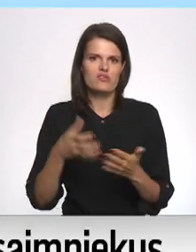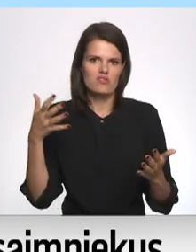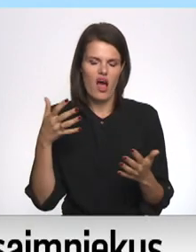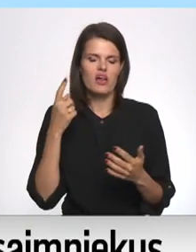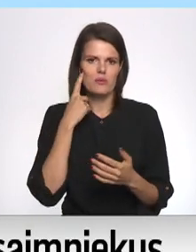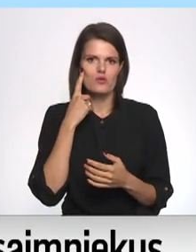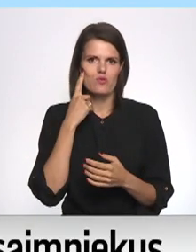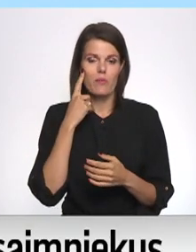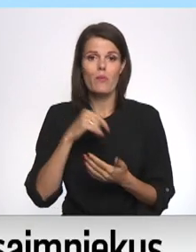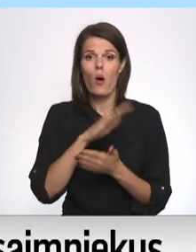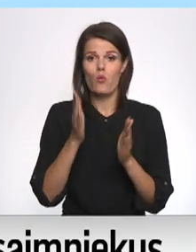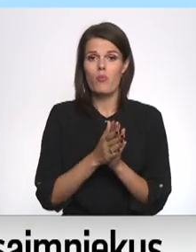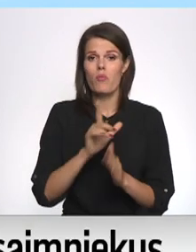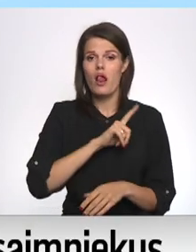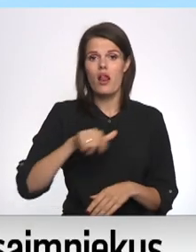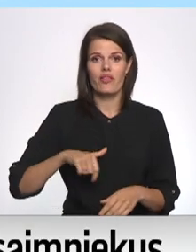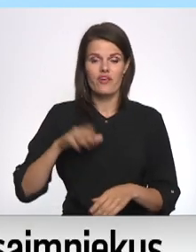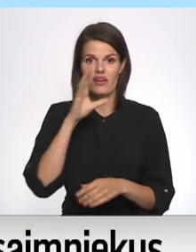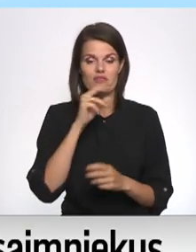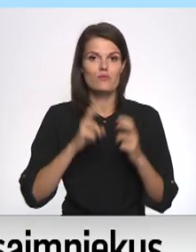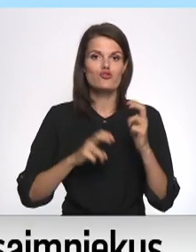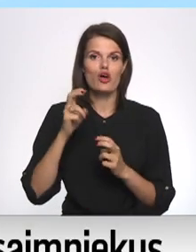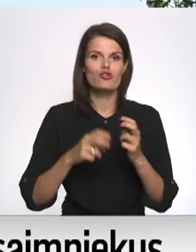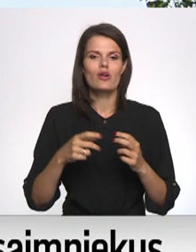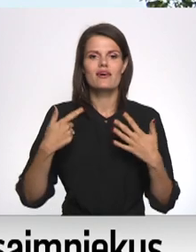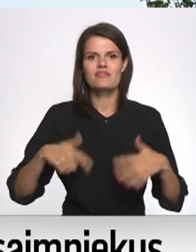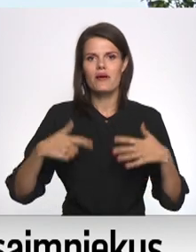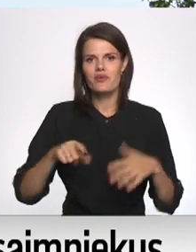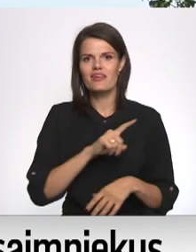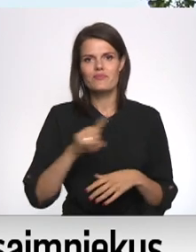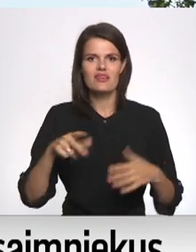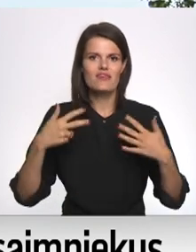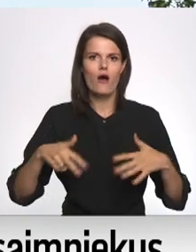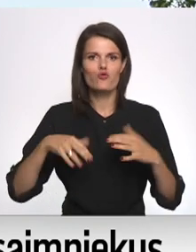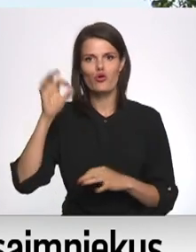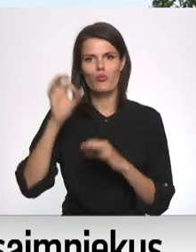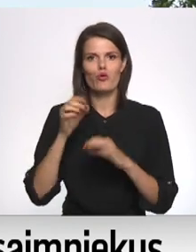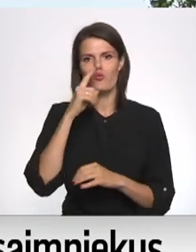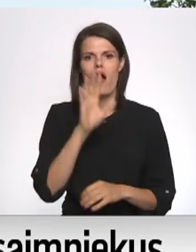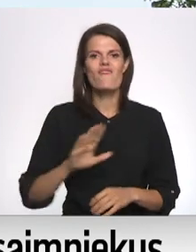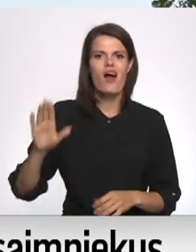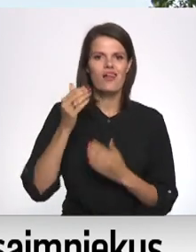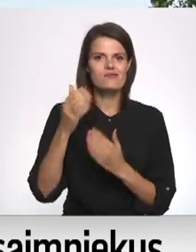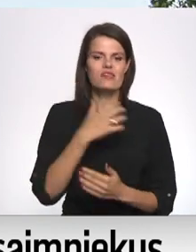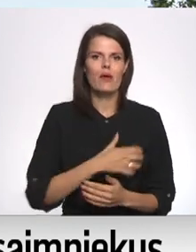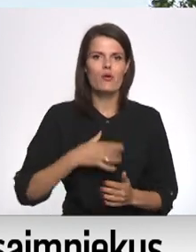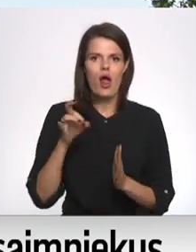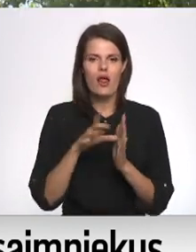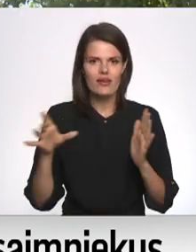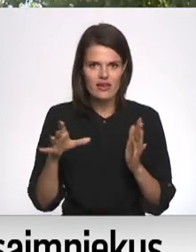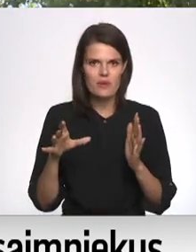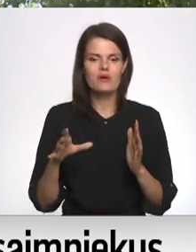minimums. Tā kā kopumā Latvijā iespējams saražot aptuveni 70 līdz 80% no valstī nepieciešamās